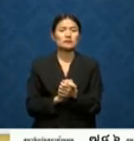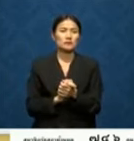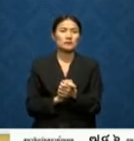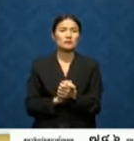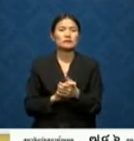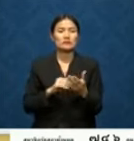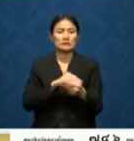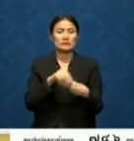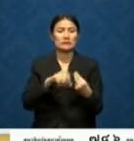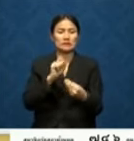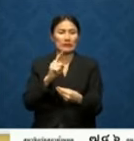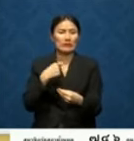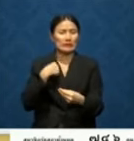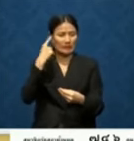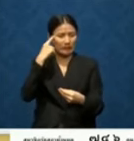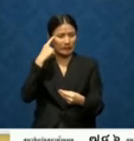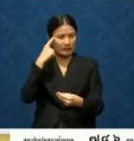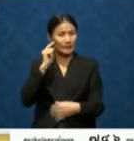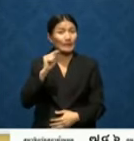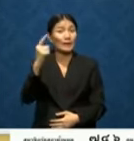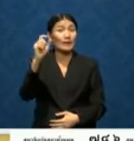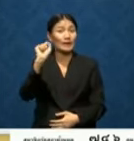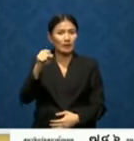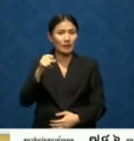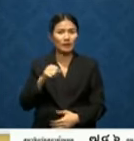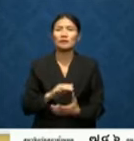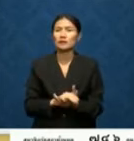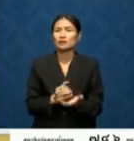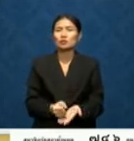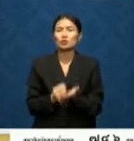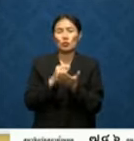ได้มหาศาลให้กับประเทศ